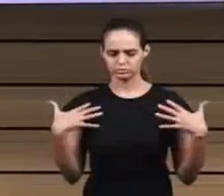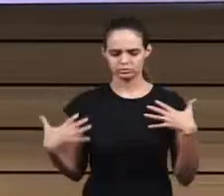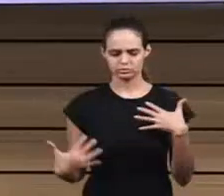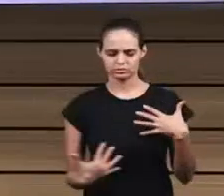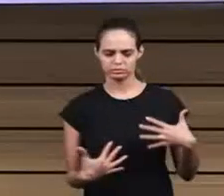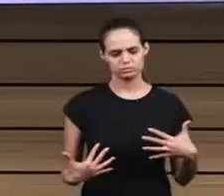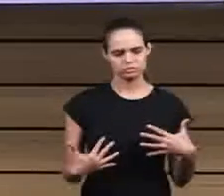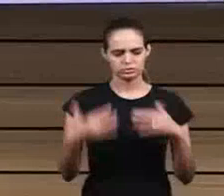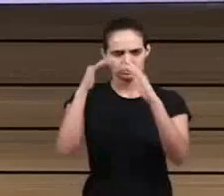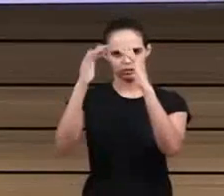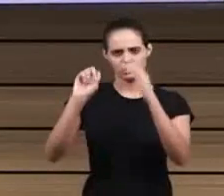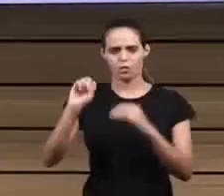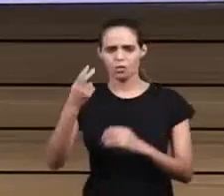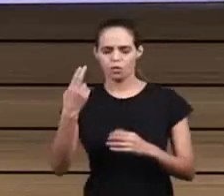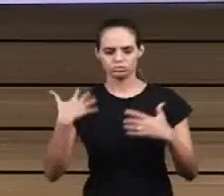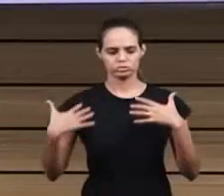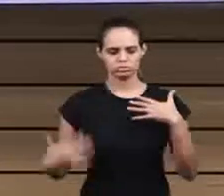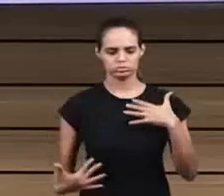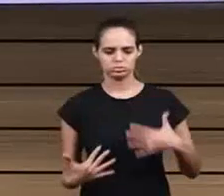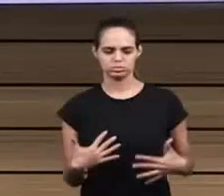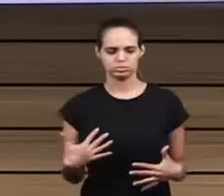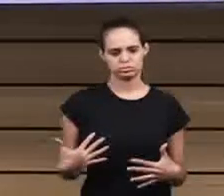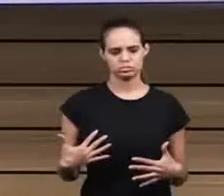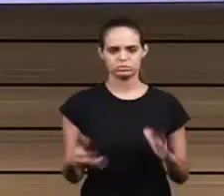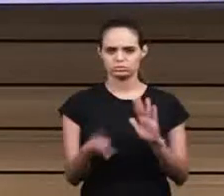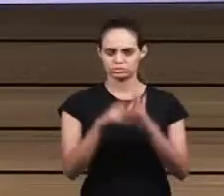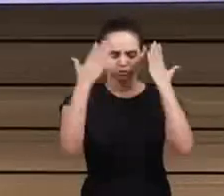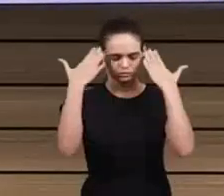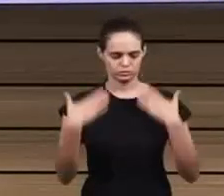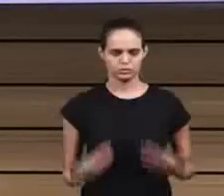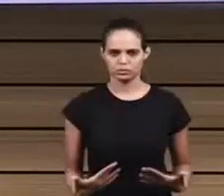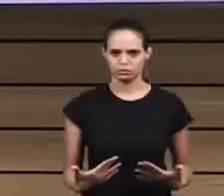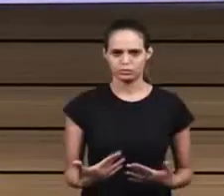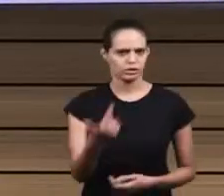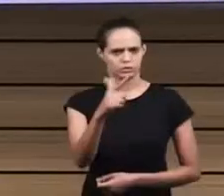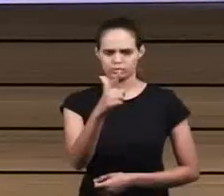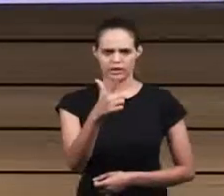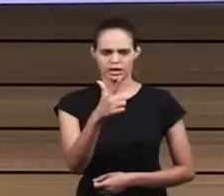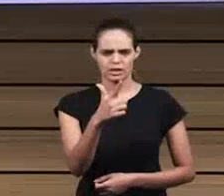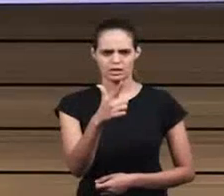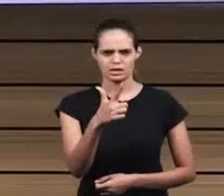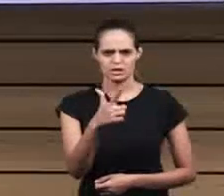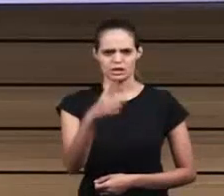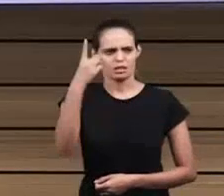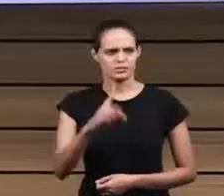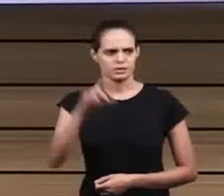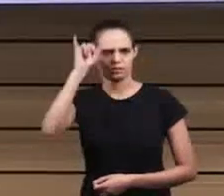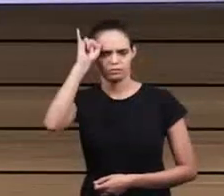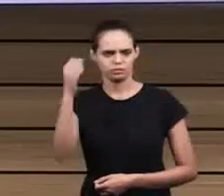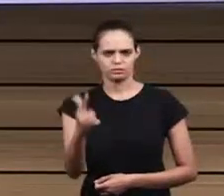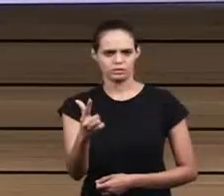noch keine Diagnose haben. Aber was wir bemerken müssen, das ist Folgendes, dass die Kinder mit einer